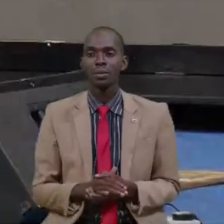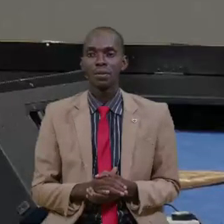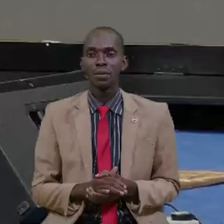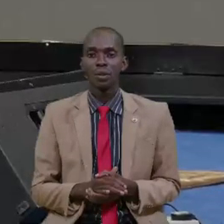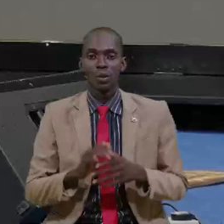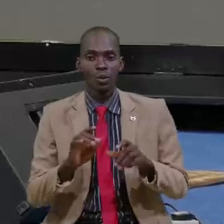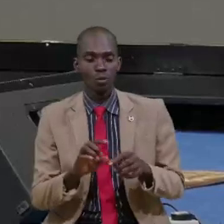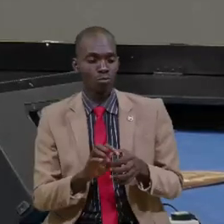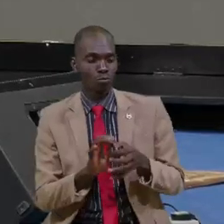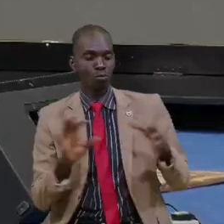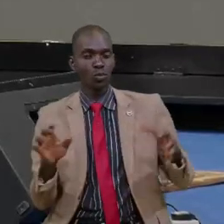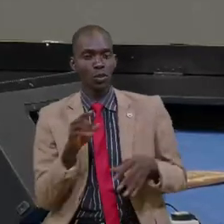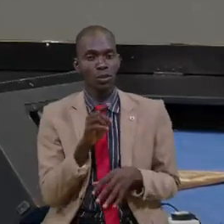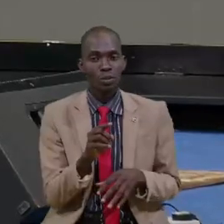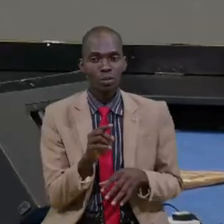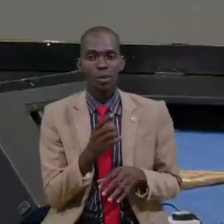Déliez-le et